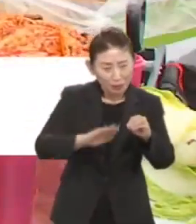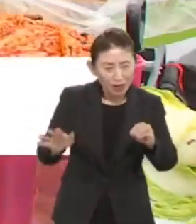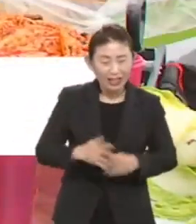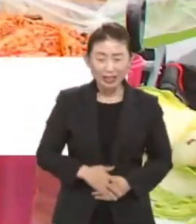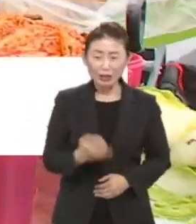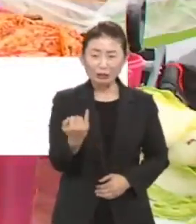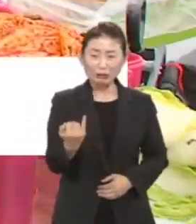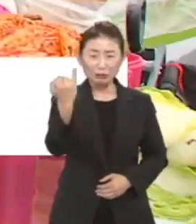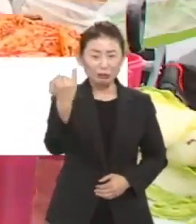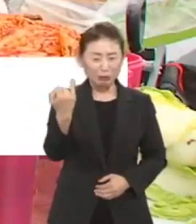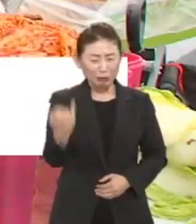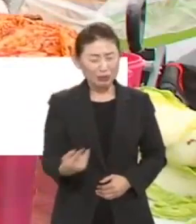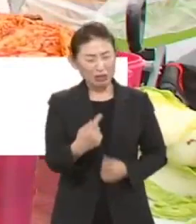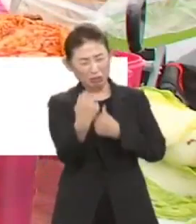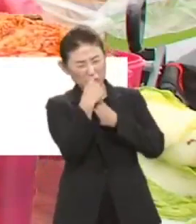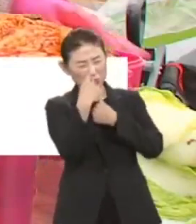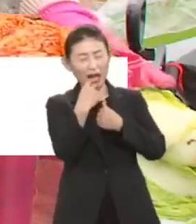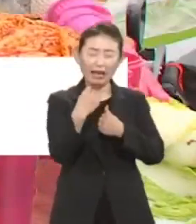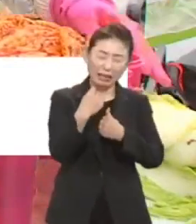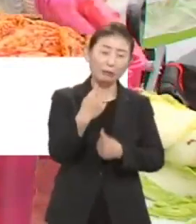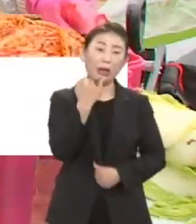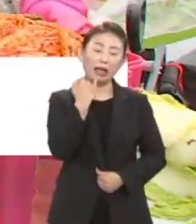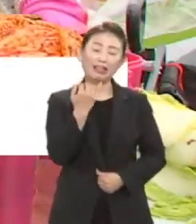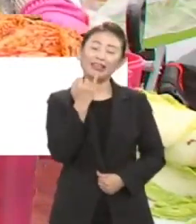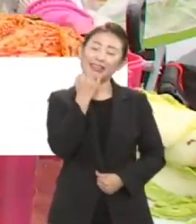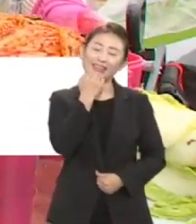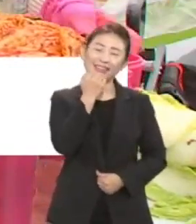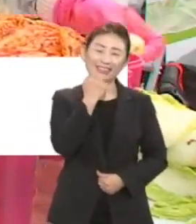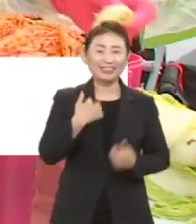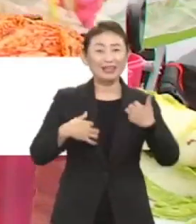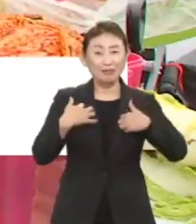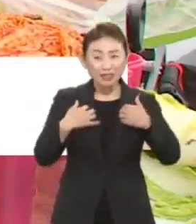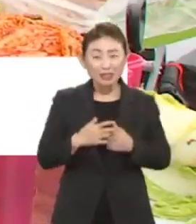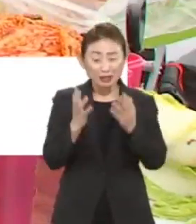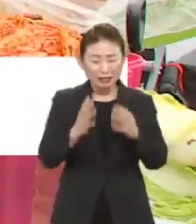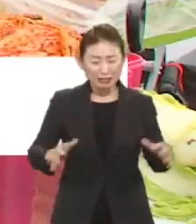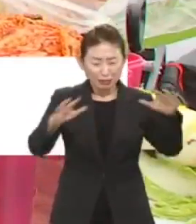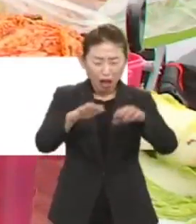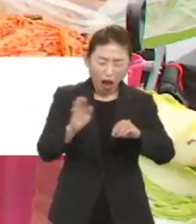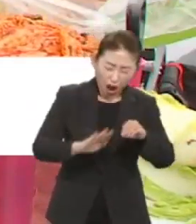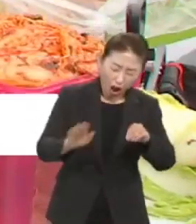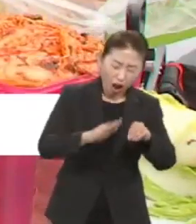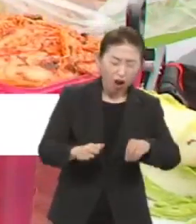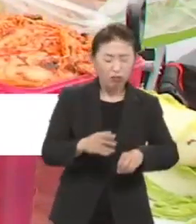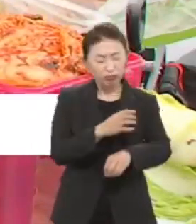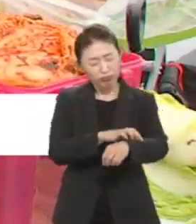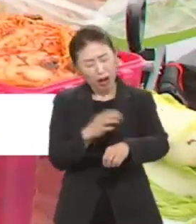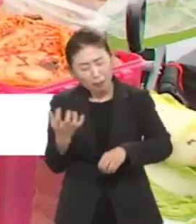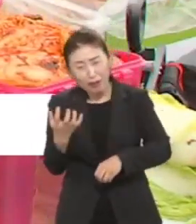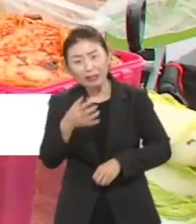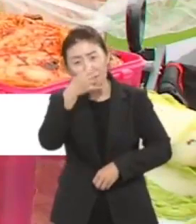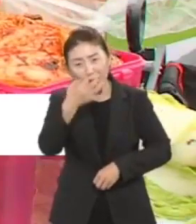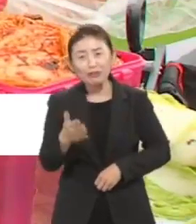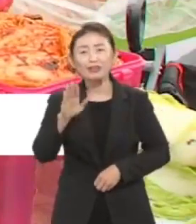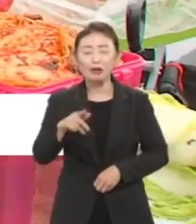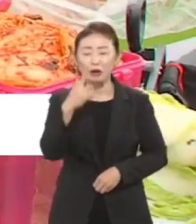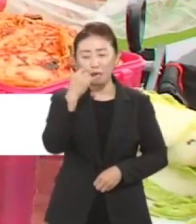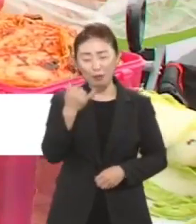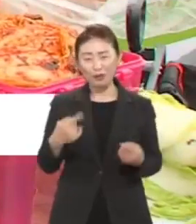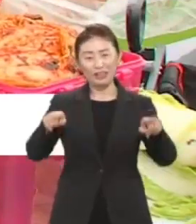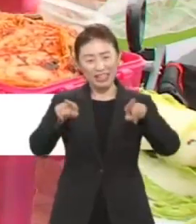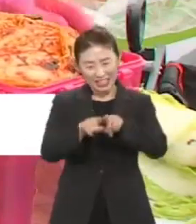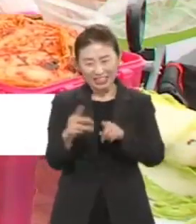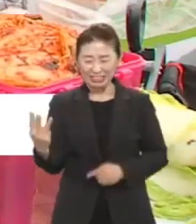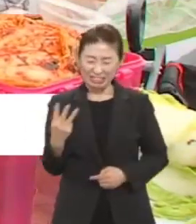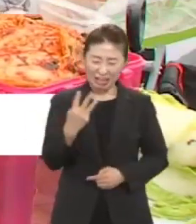잔소리도 심하지만 재밌어요. 그리고 김장하는 게 좀 힘들기도 하지만 모처럼 이렇게 엄마하고